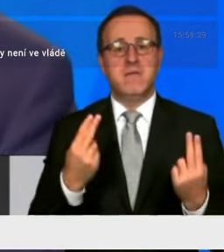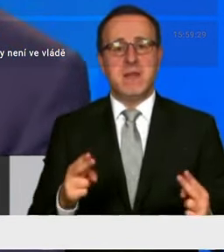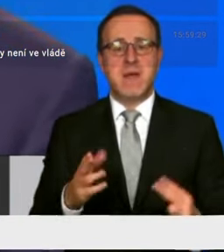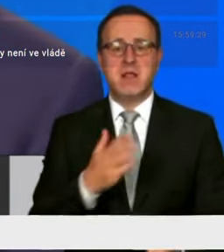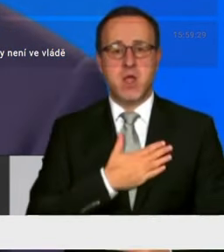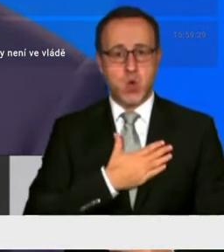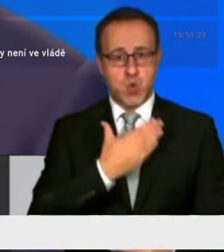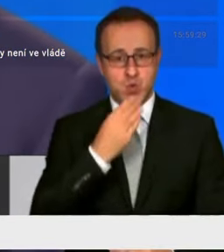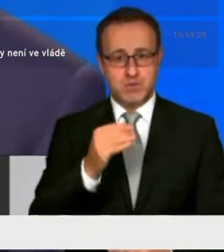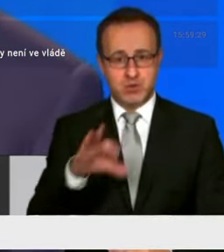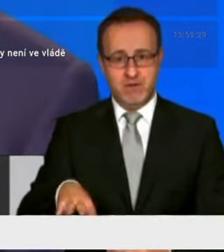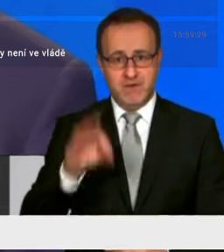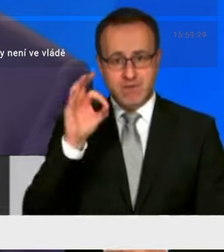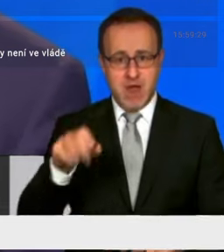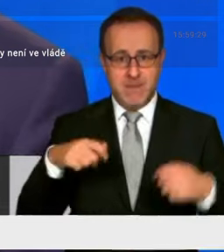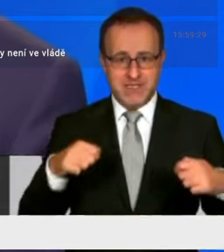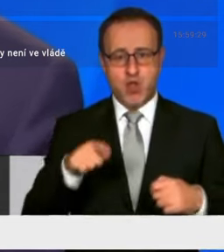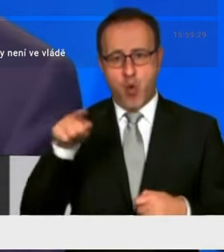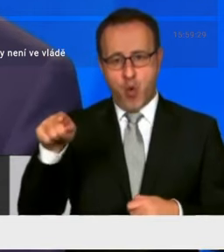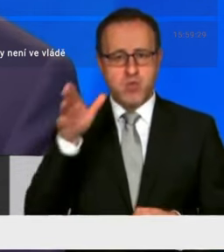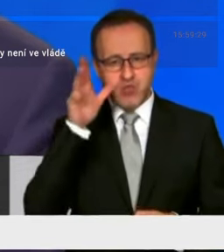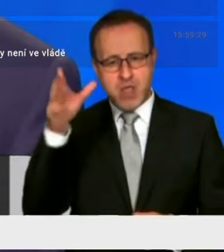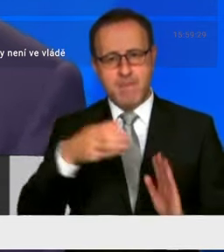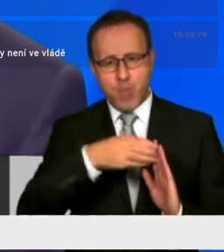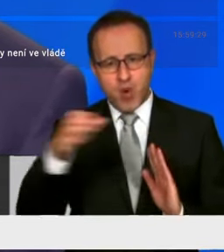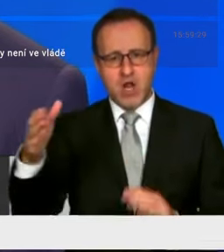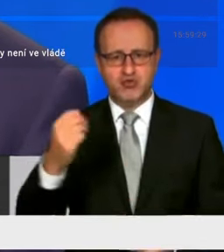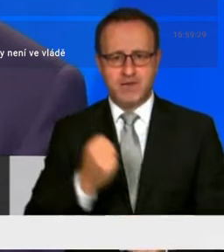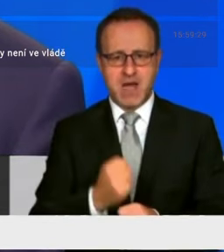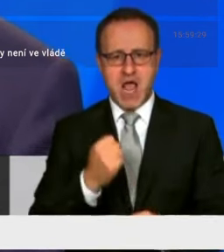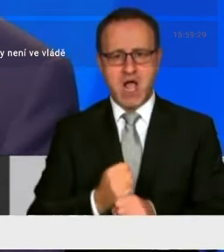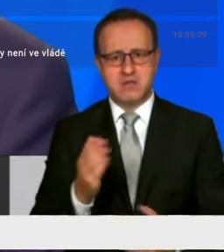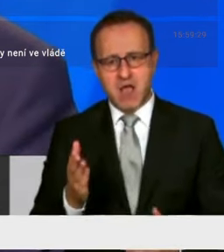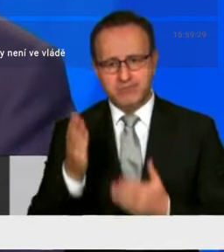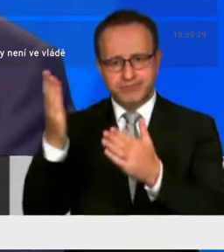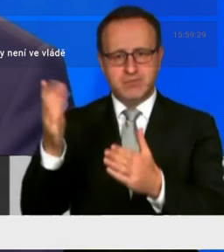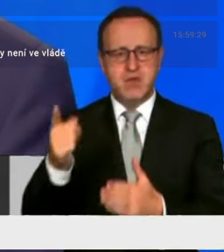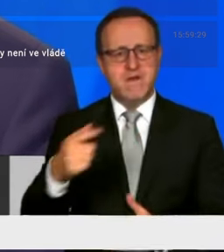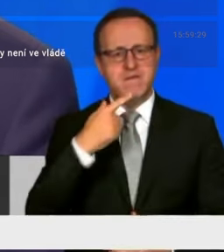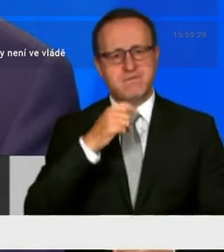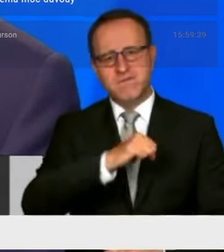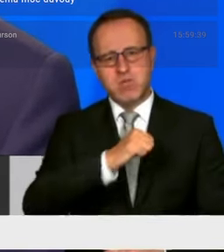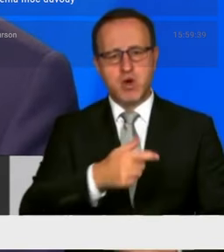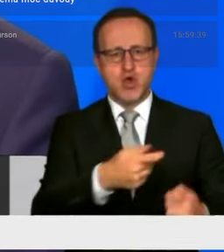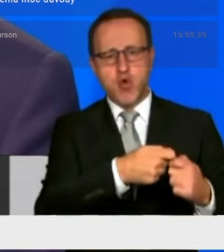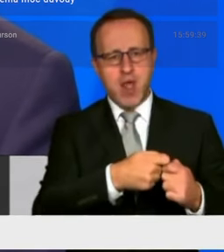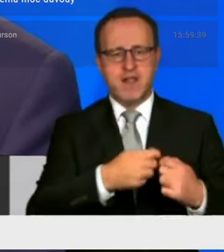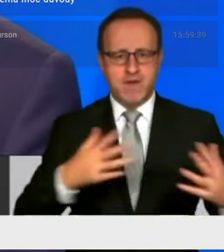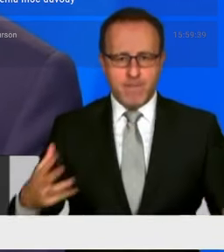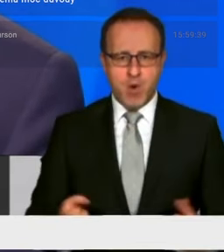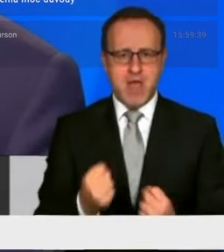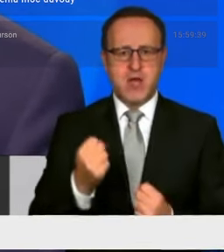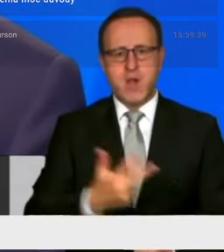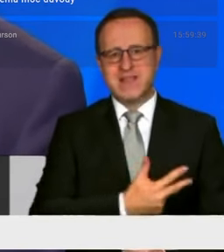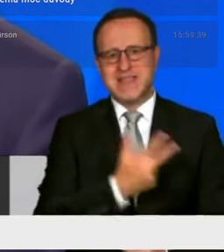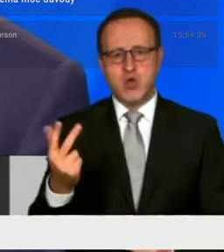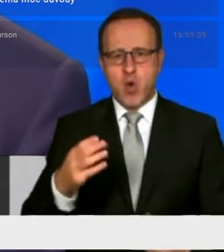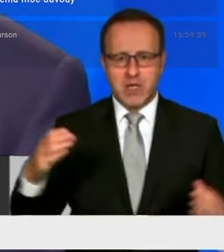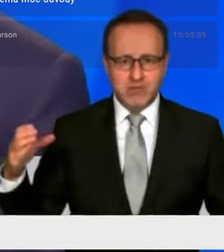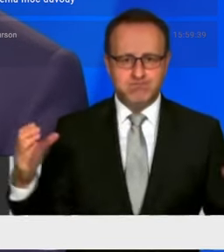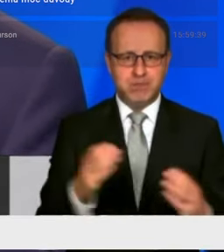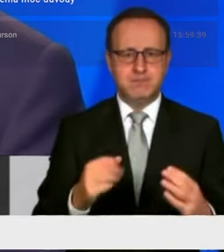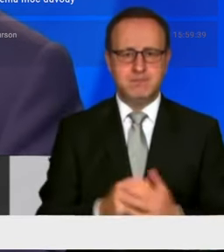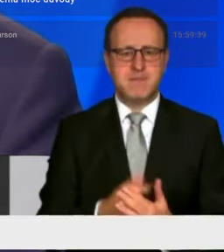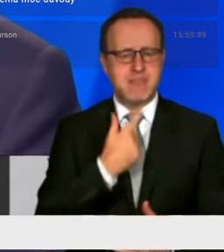ministerial za prezidenta Budú pokračovať v tej svojej misii je to naozaj skvelý kolektív ktorý sa mi podarilo za tri roky za tri roky dať dokopy